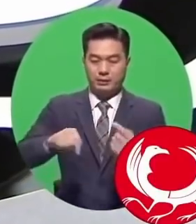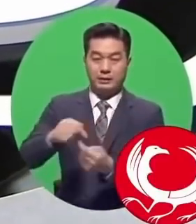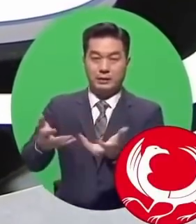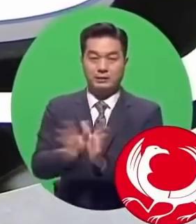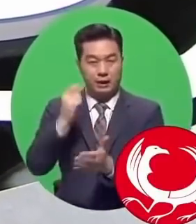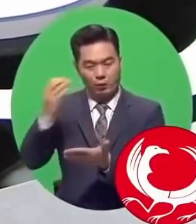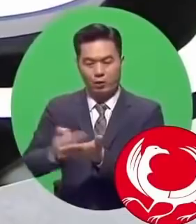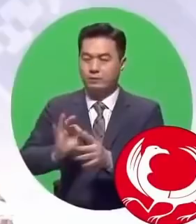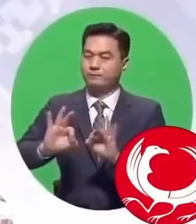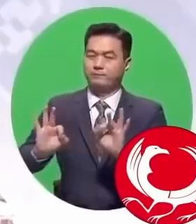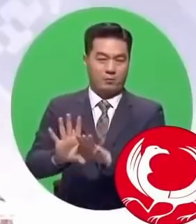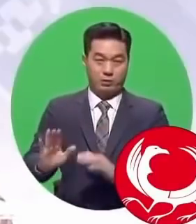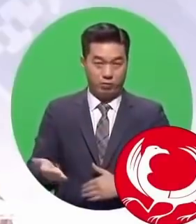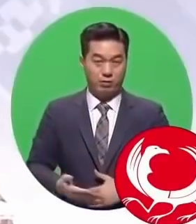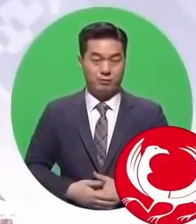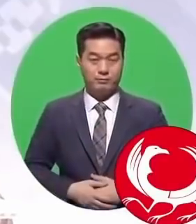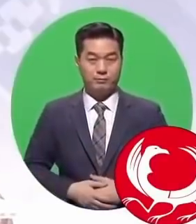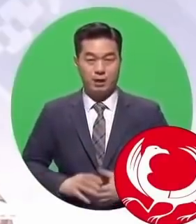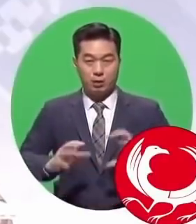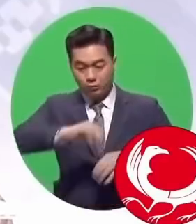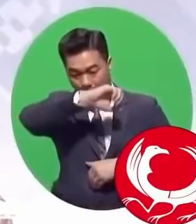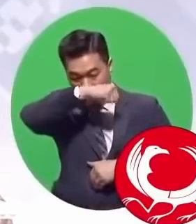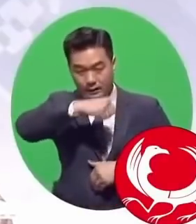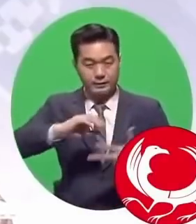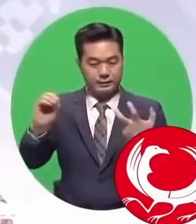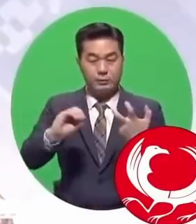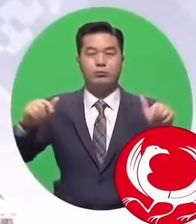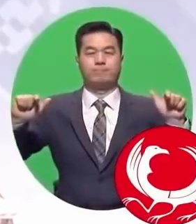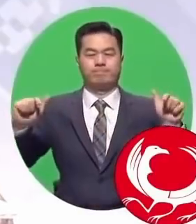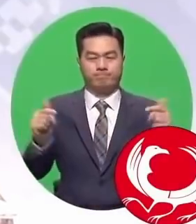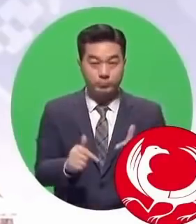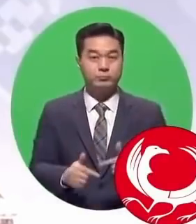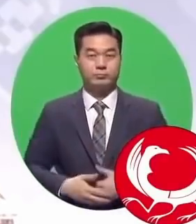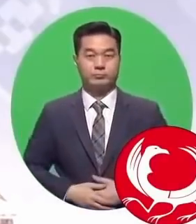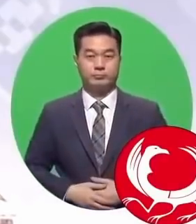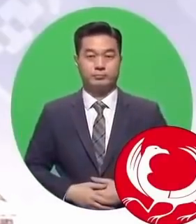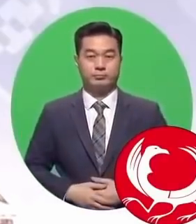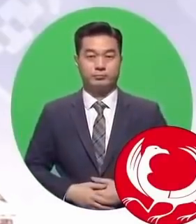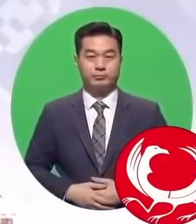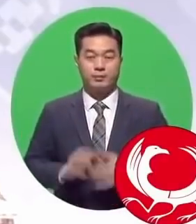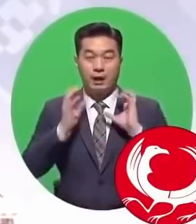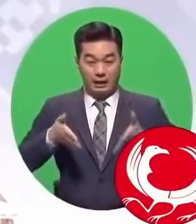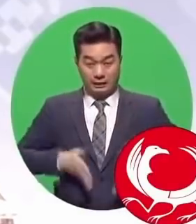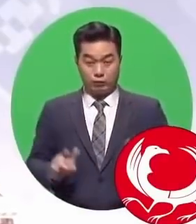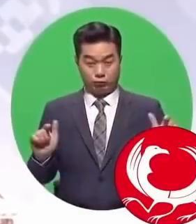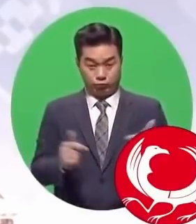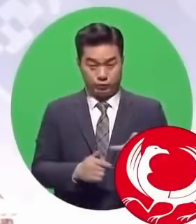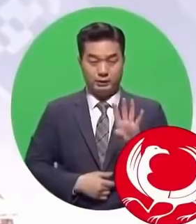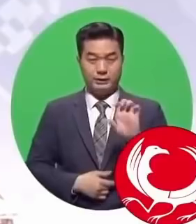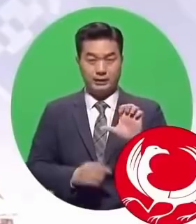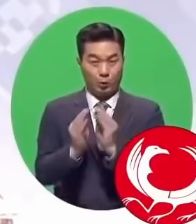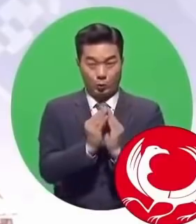월급을 없애겠습니다. 이래서 국가 예산을 70% 줄이겠습니다. 저출산에